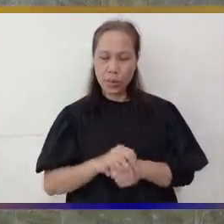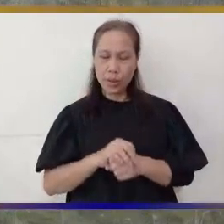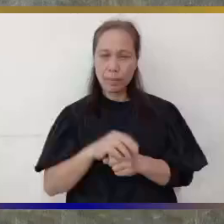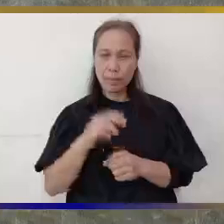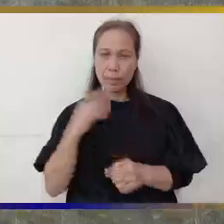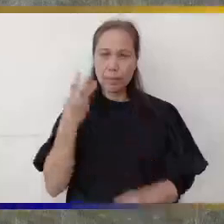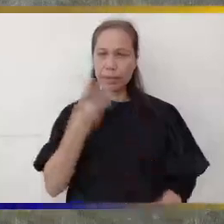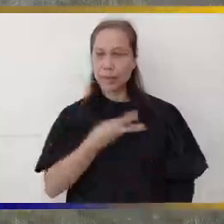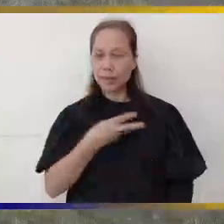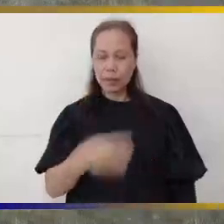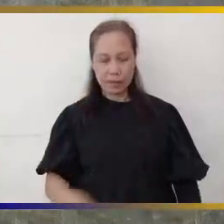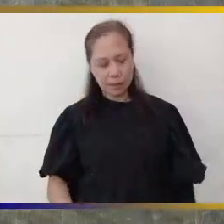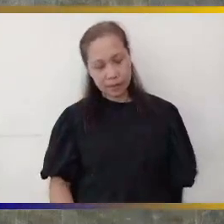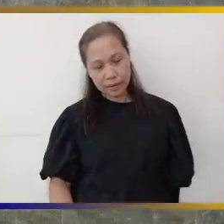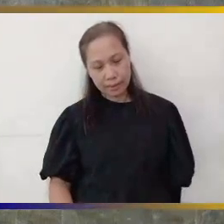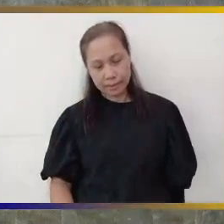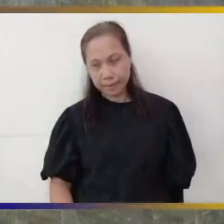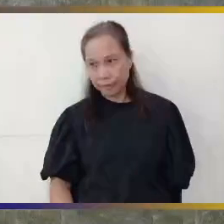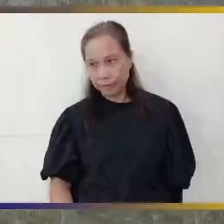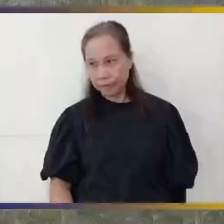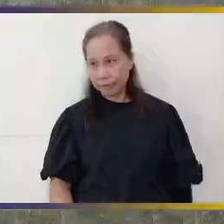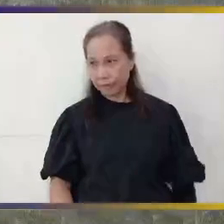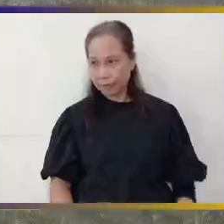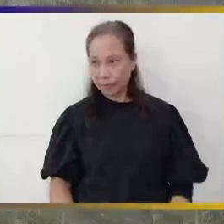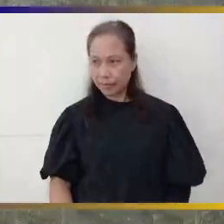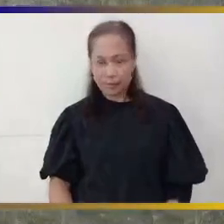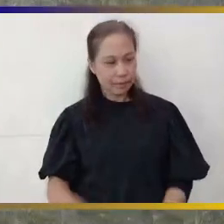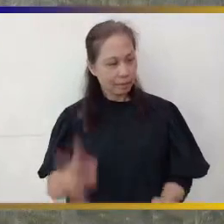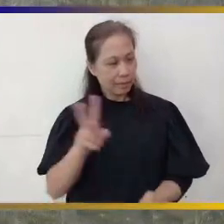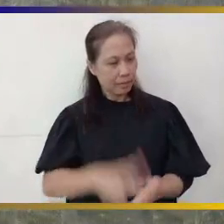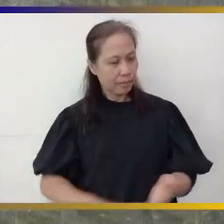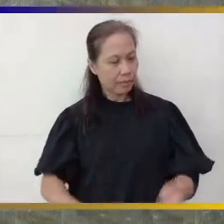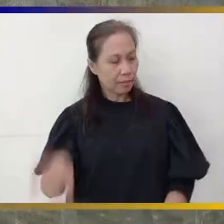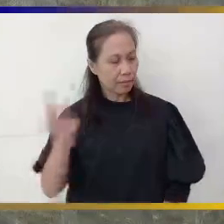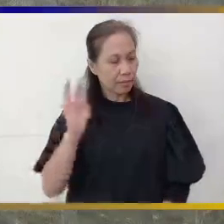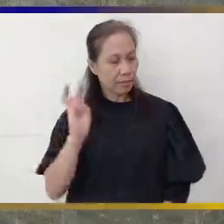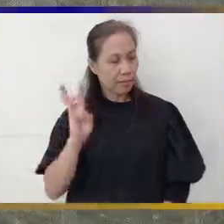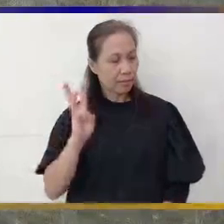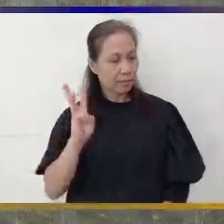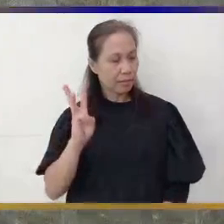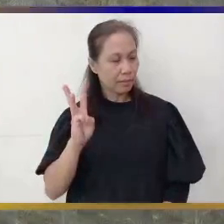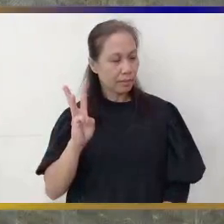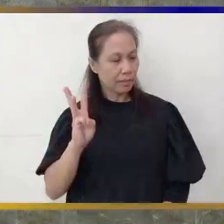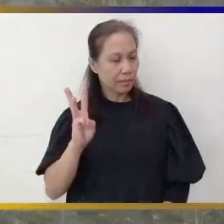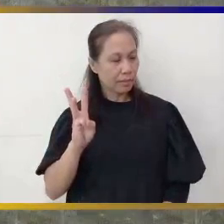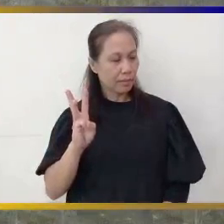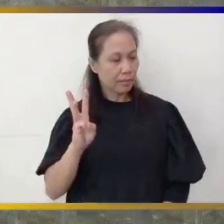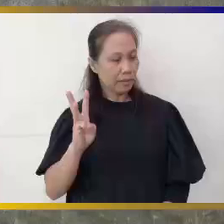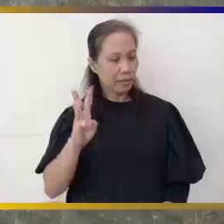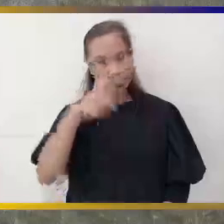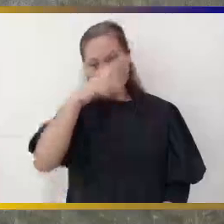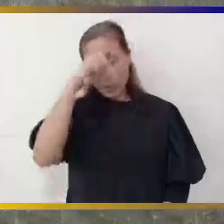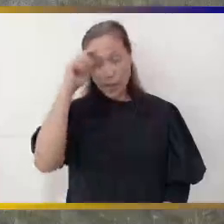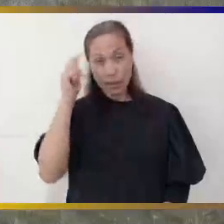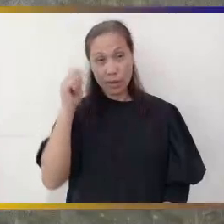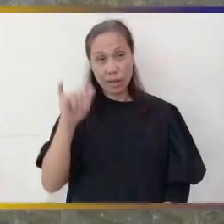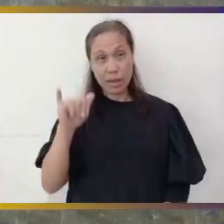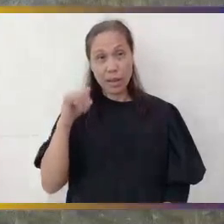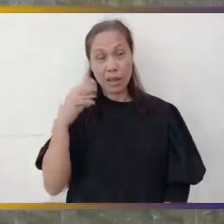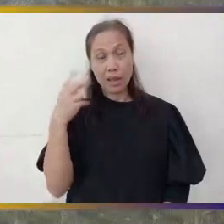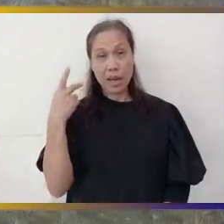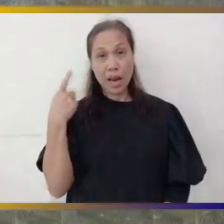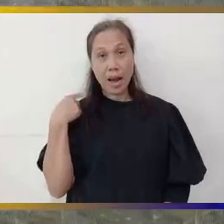introduction ito na yyung verse 6 para pumasok Ong verse 6 because they have problem now with their